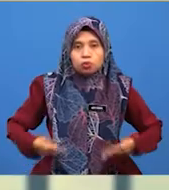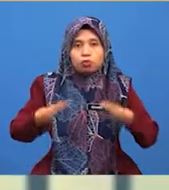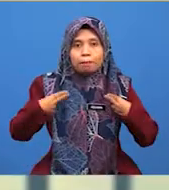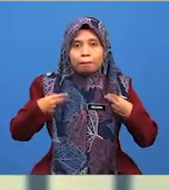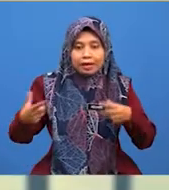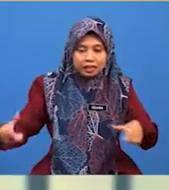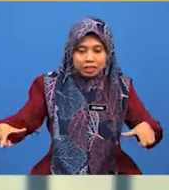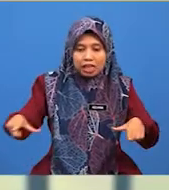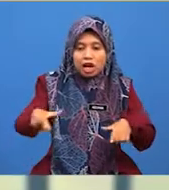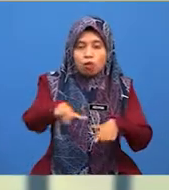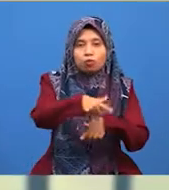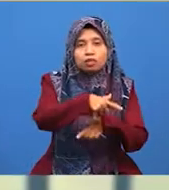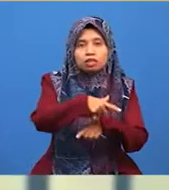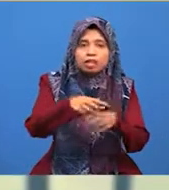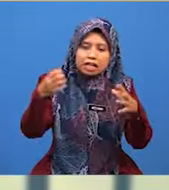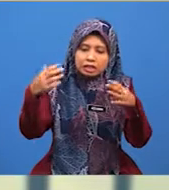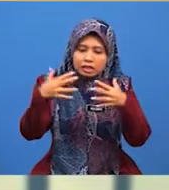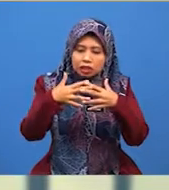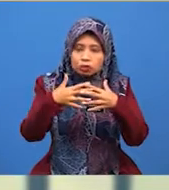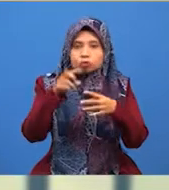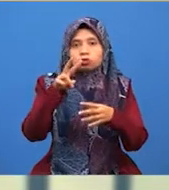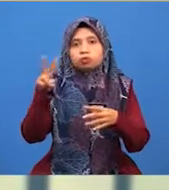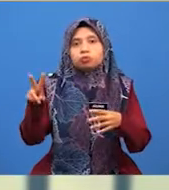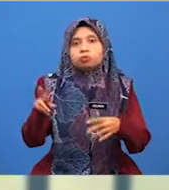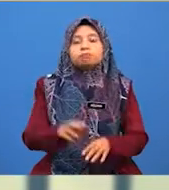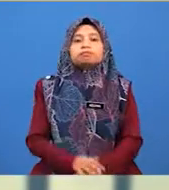Cuba kamu cantumkan kedua-dua frasa subjek itu.